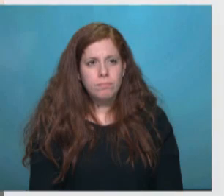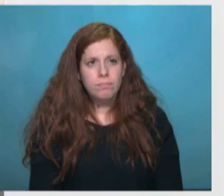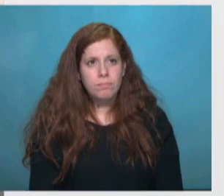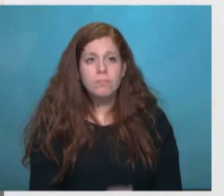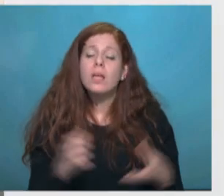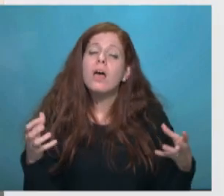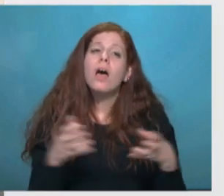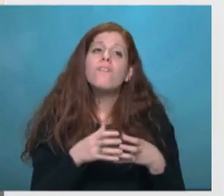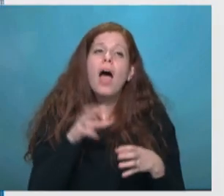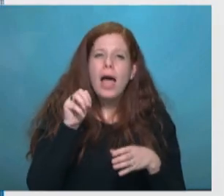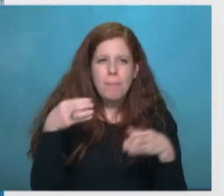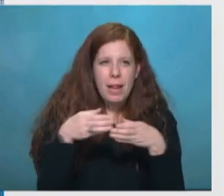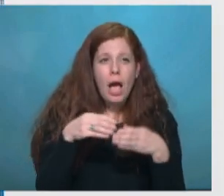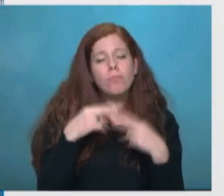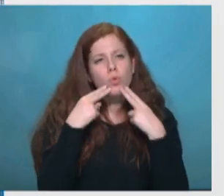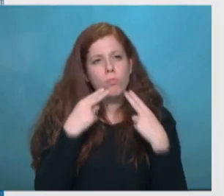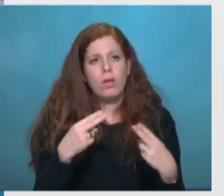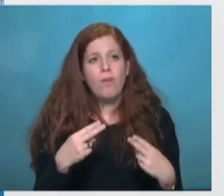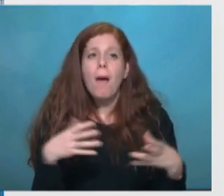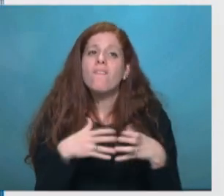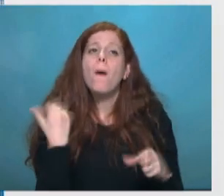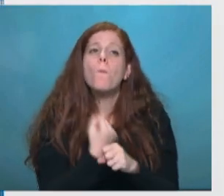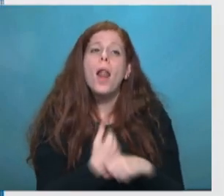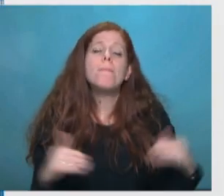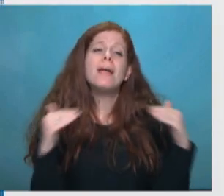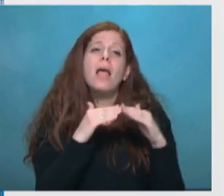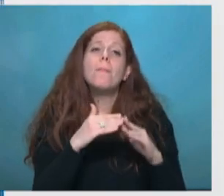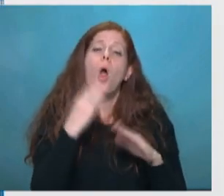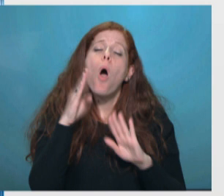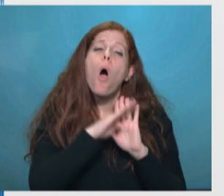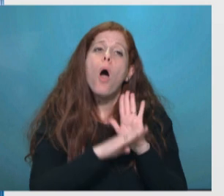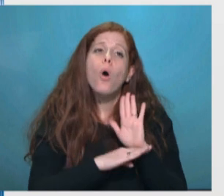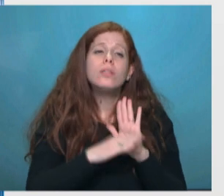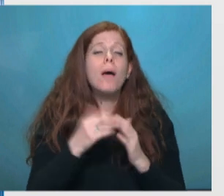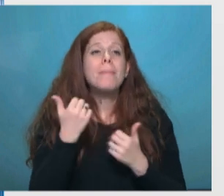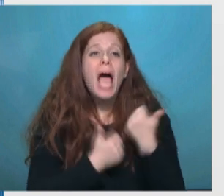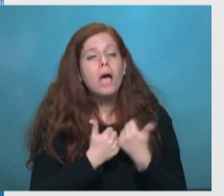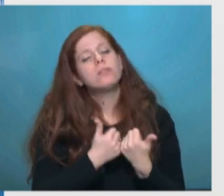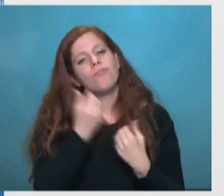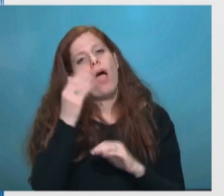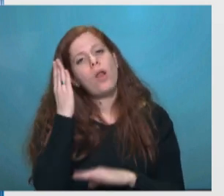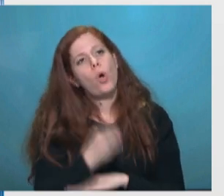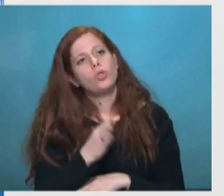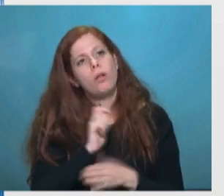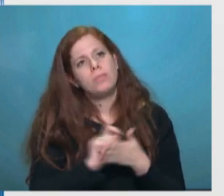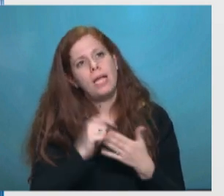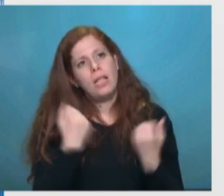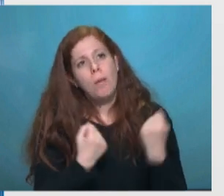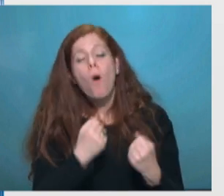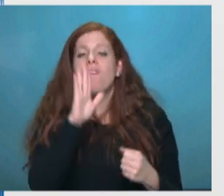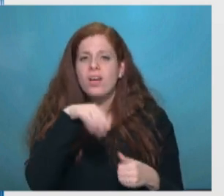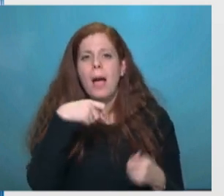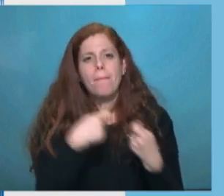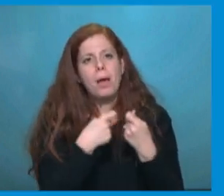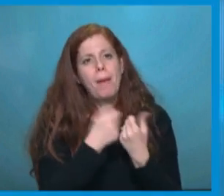מחברת מלגם נמסר לנו בתגובה כי החברה פועלת בהתאם להוראות המכרז והנחיות משרד התחבורה, ובכלל זה גם בעניין